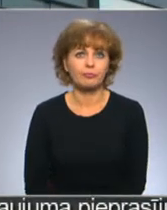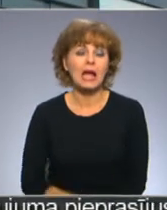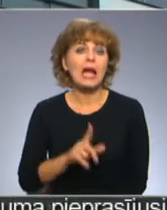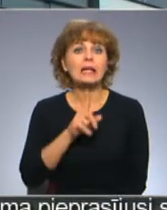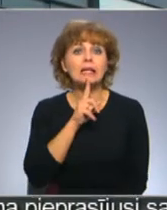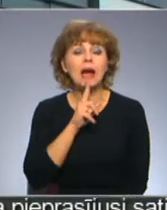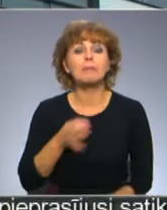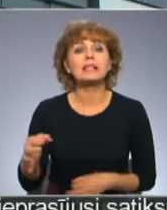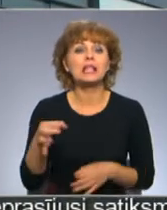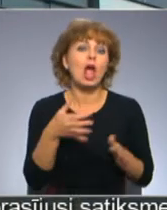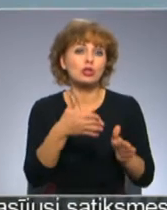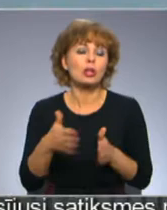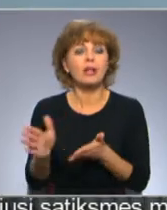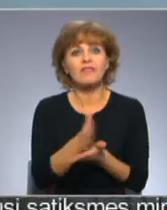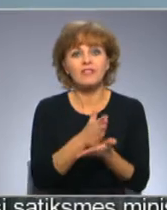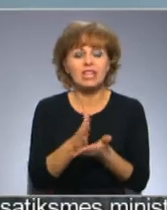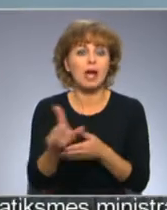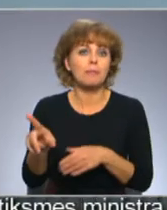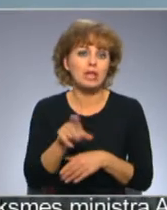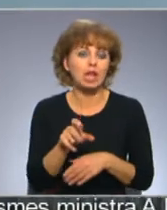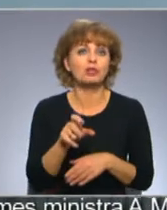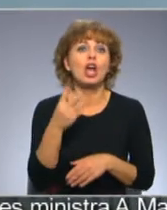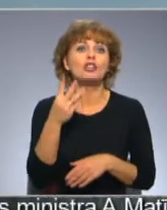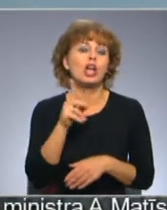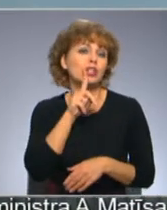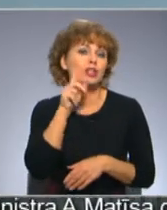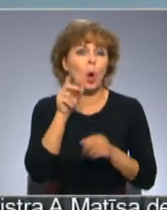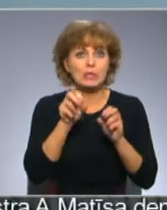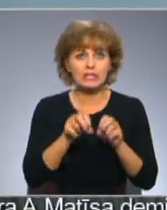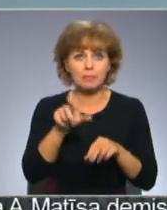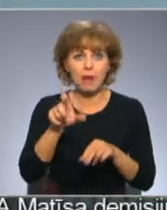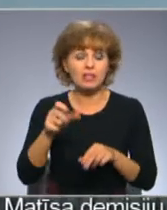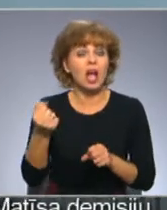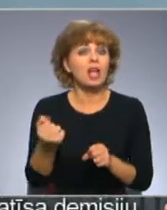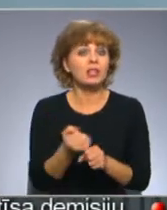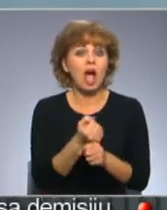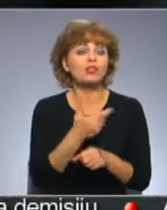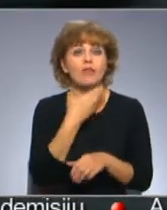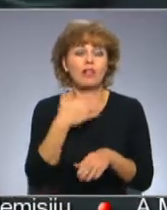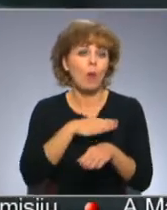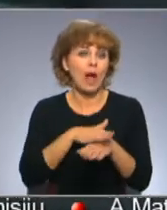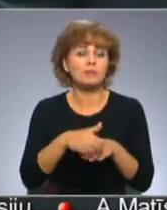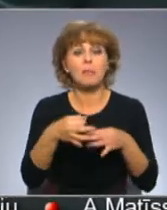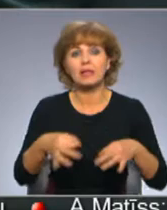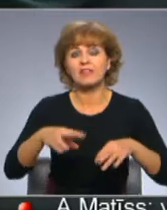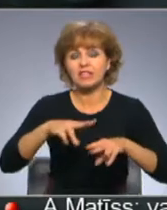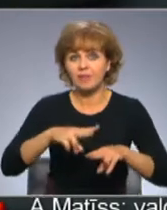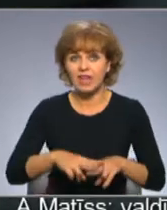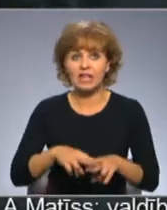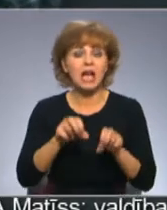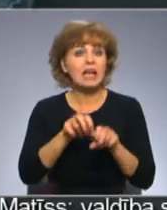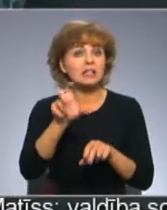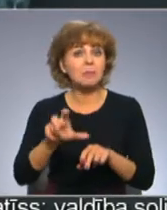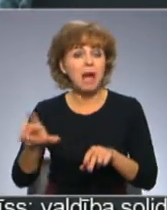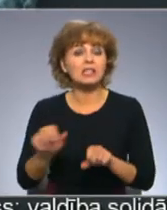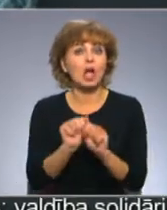Liepājas reģionālā slimnīca vidēji gadā piesaista 4 jaunos speciālistus, taču ir vēl neaizpildītas vakances. Speciālistiem